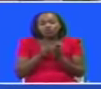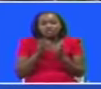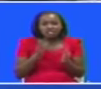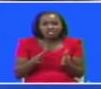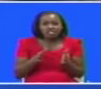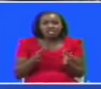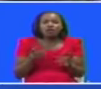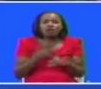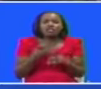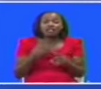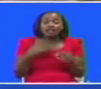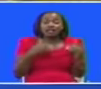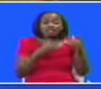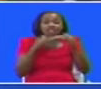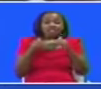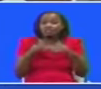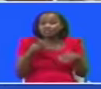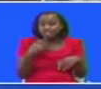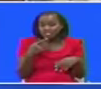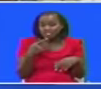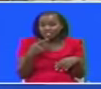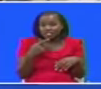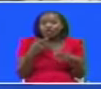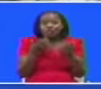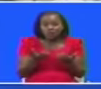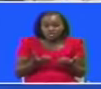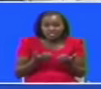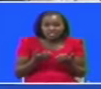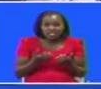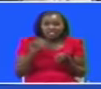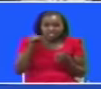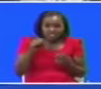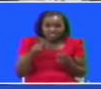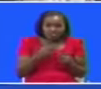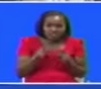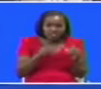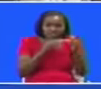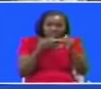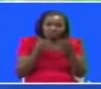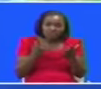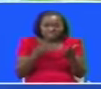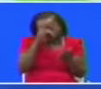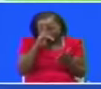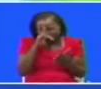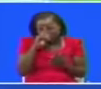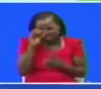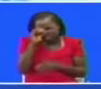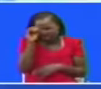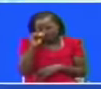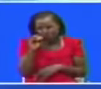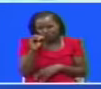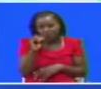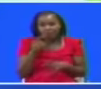Lakini wamefikia kiwango ya kuwa wanasema bado tunahitaji, lakini tumefikia kiwango ambacho haiko katika saturated, lakini